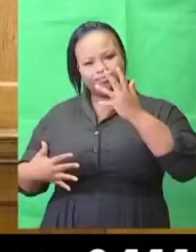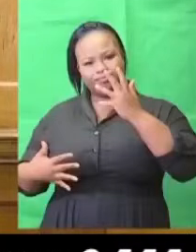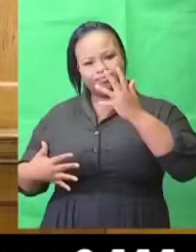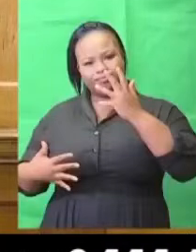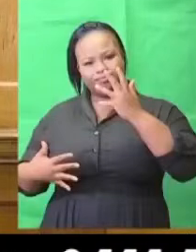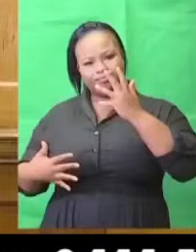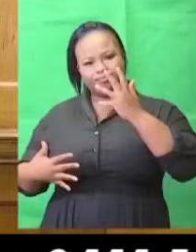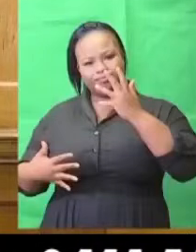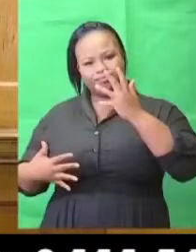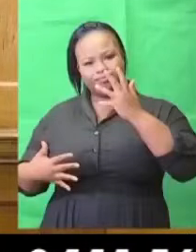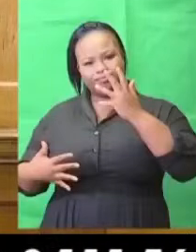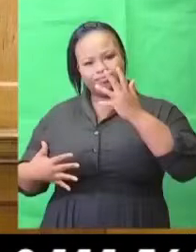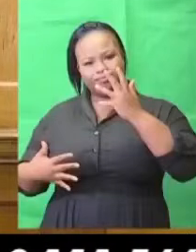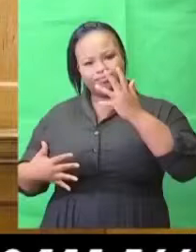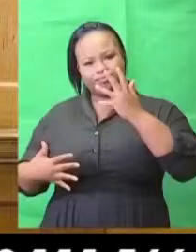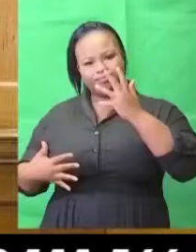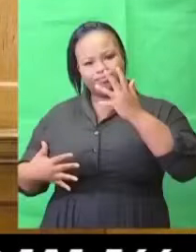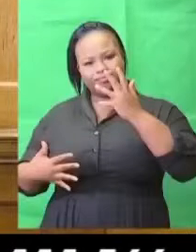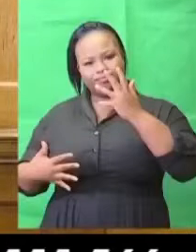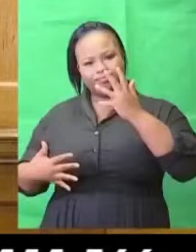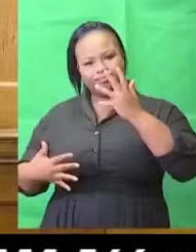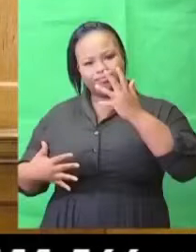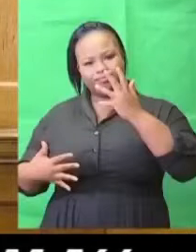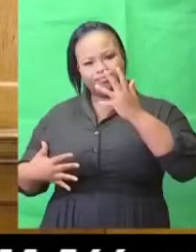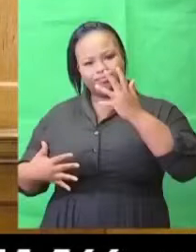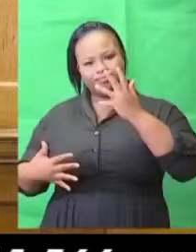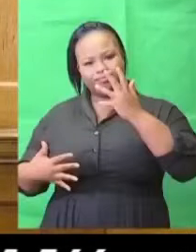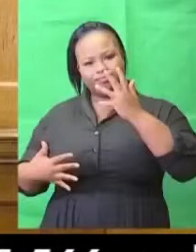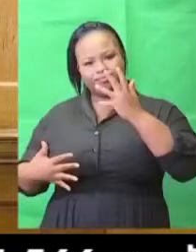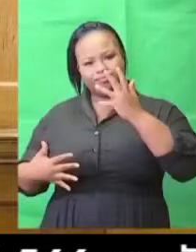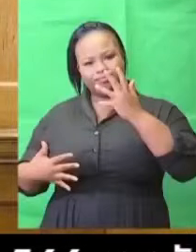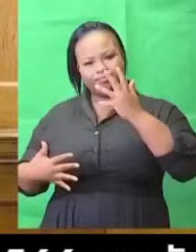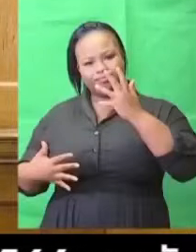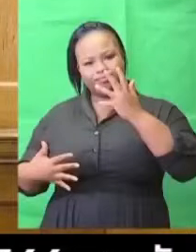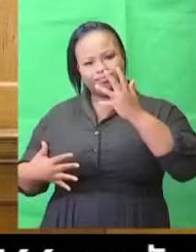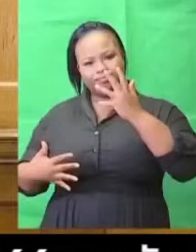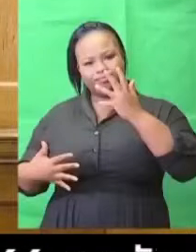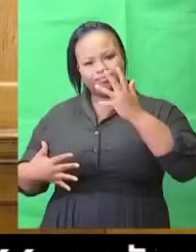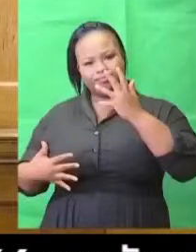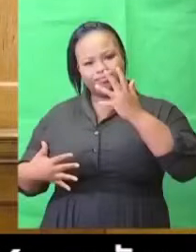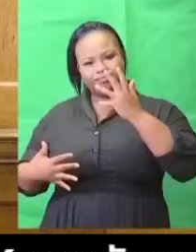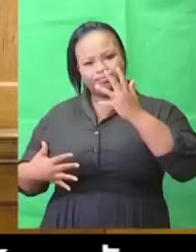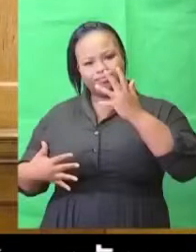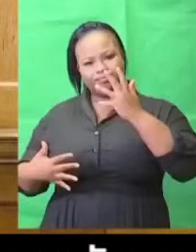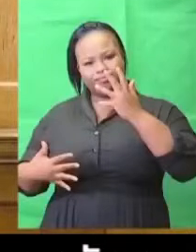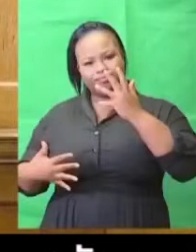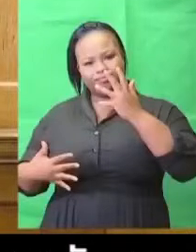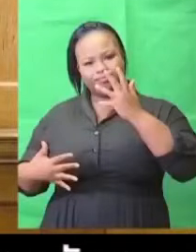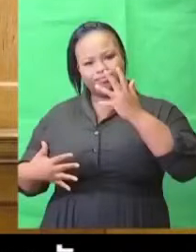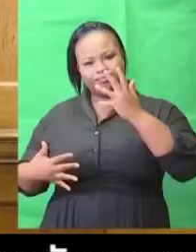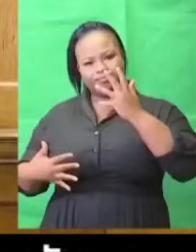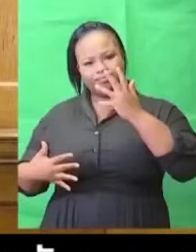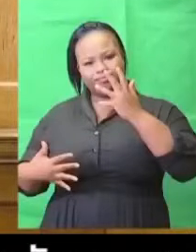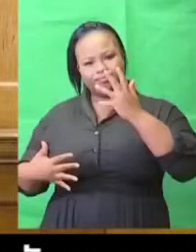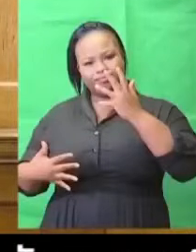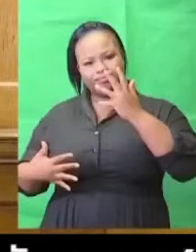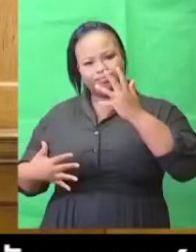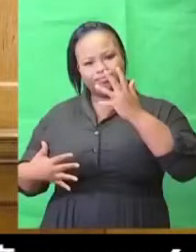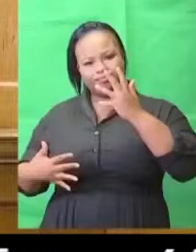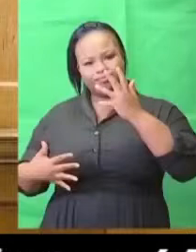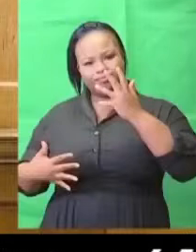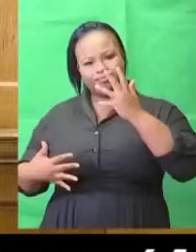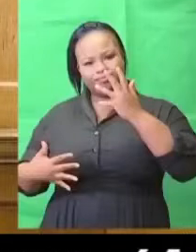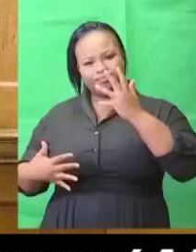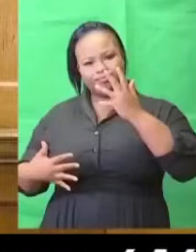ครั้งสำคัญสำหรับบทบาทหน้าที่ของ w hoอีกครั้งหนึ่งคะเดี๋ยวบ่ได้ bso